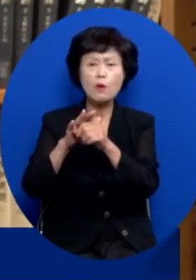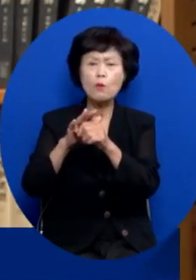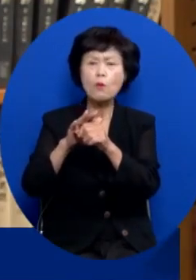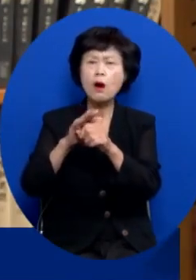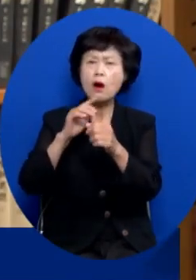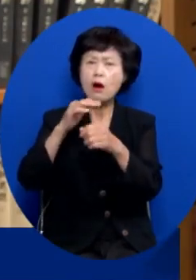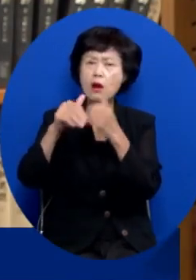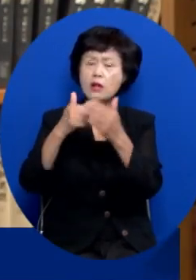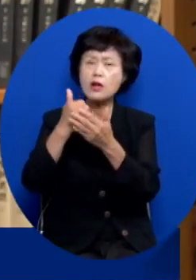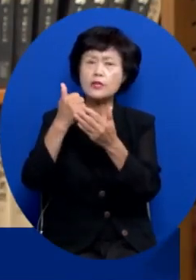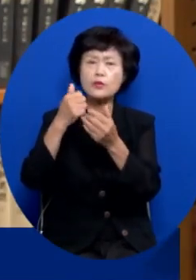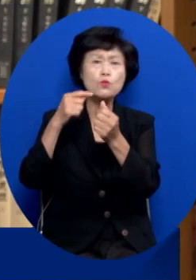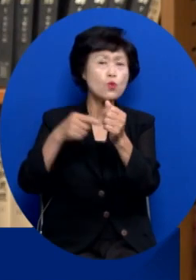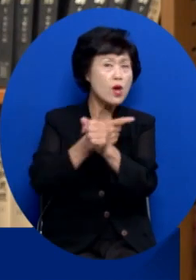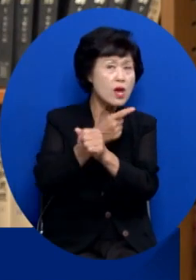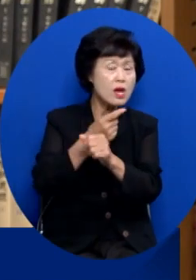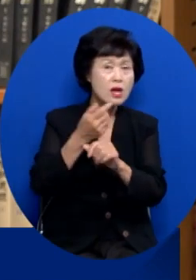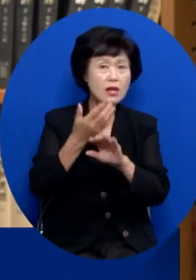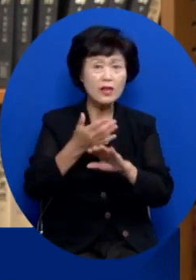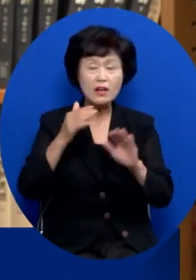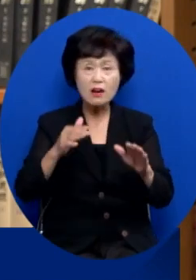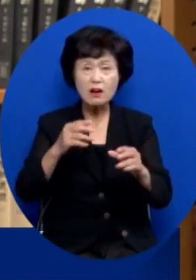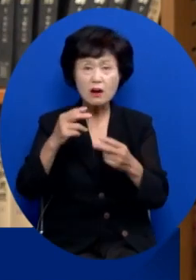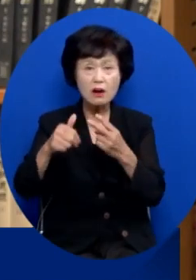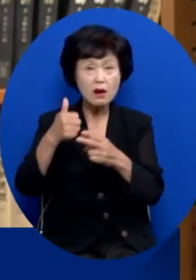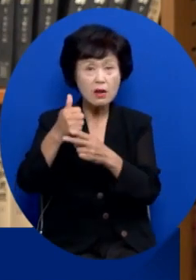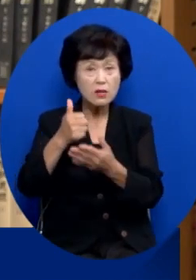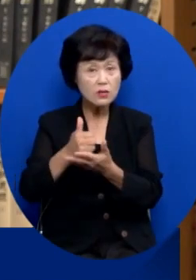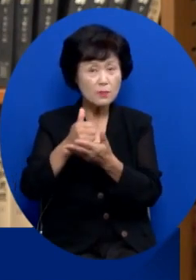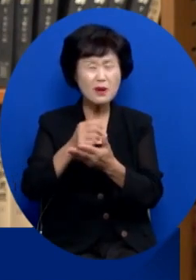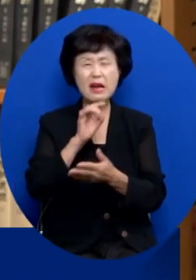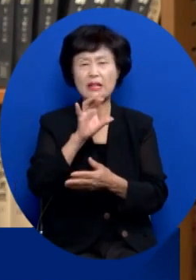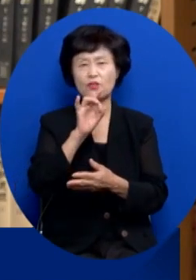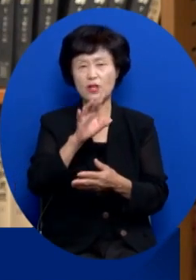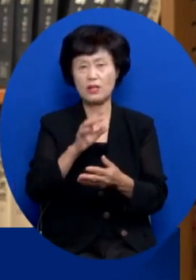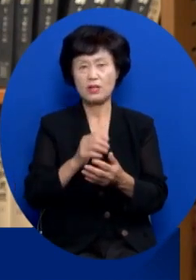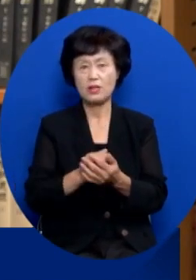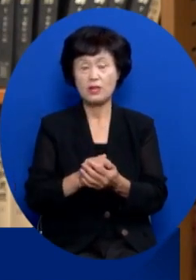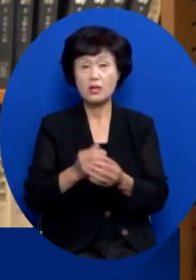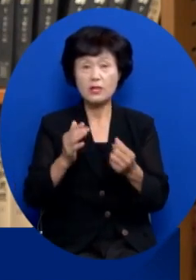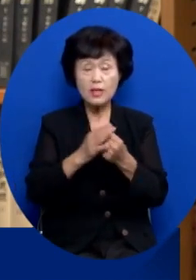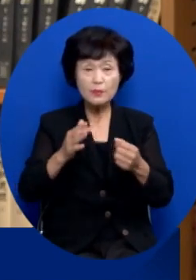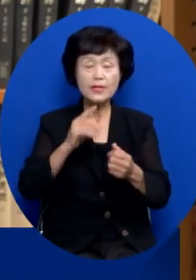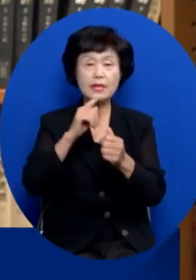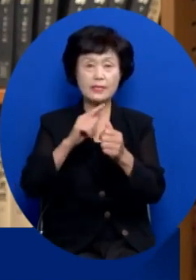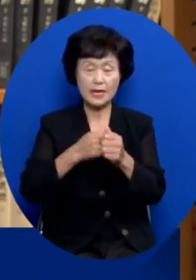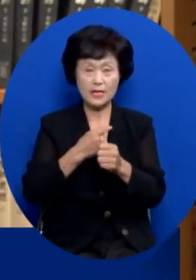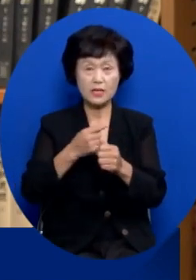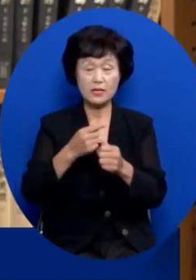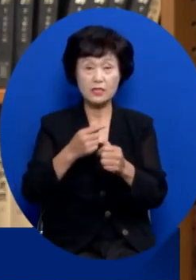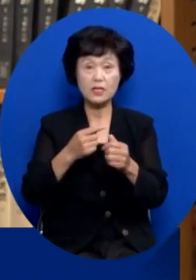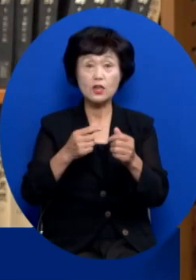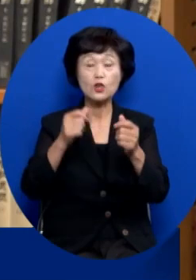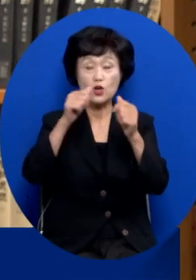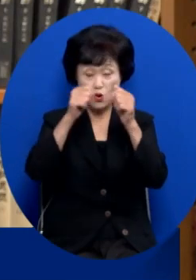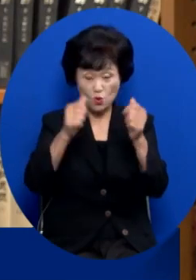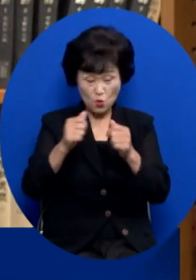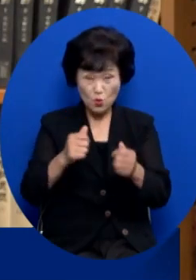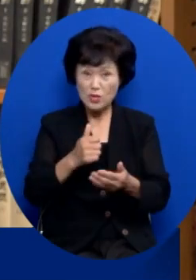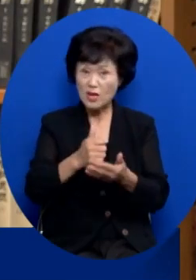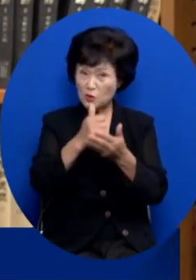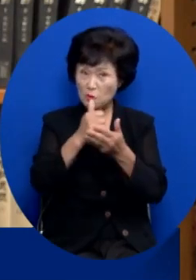하나님 외에 다른 것을 우리가 신으로 섬길 수가 없지 않느냐. 그러니까 자연히 우상숭배